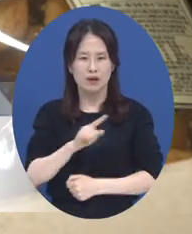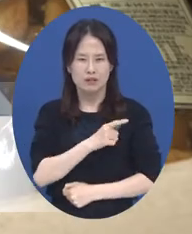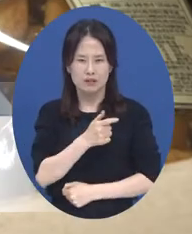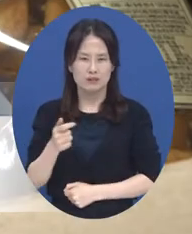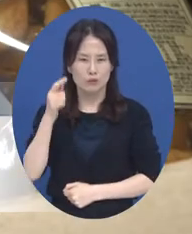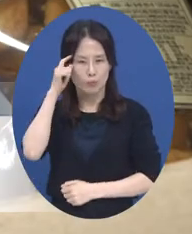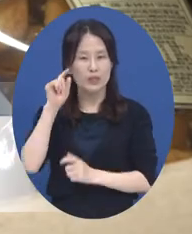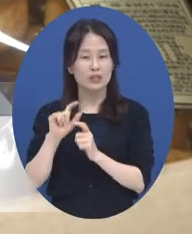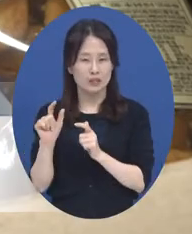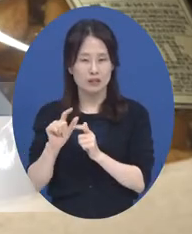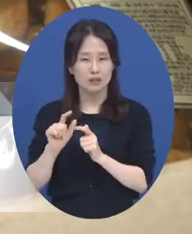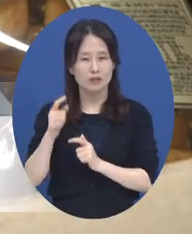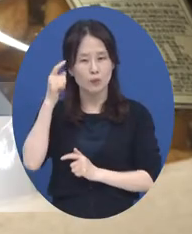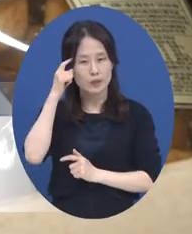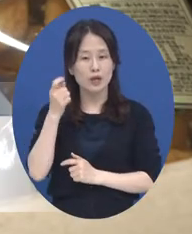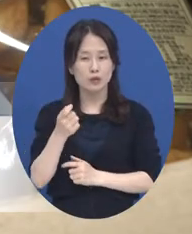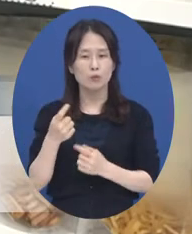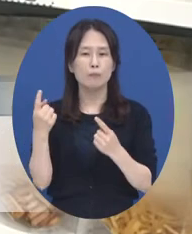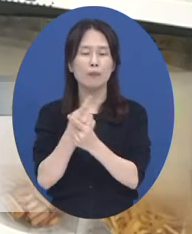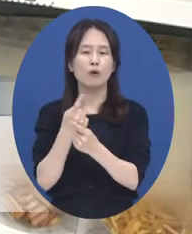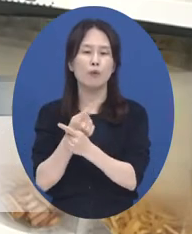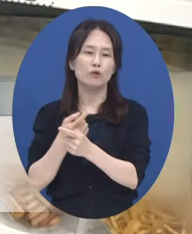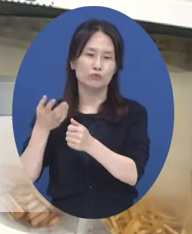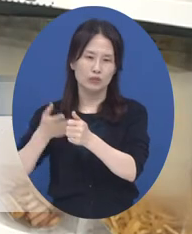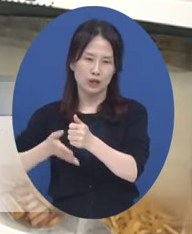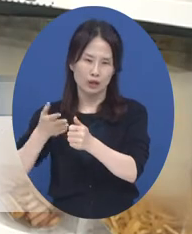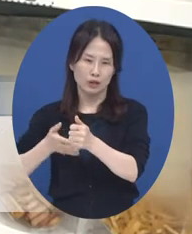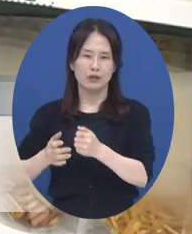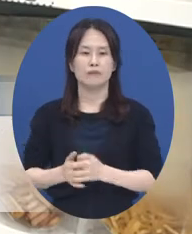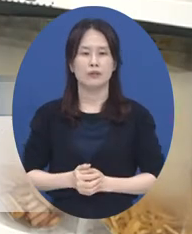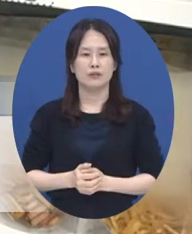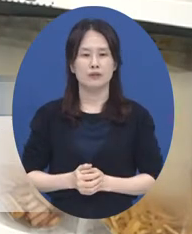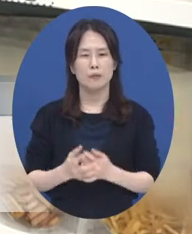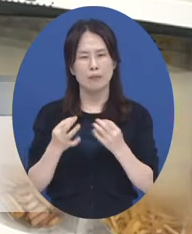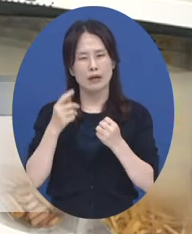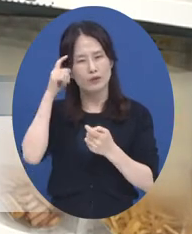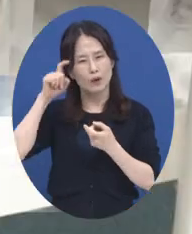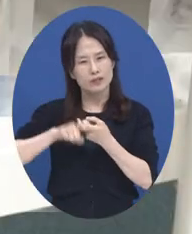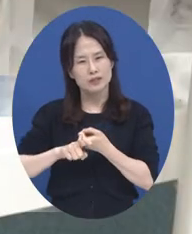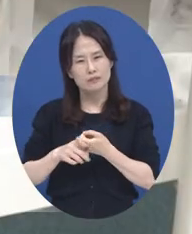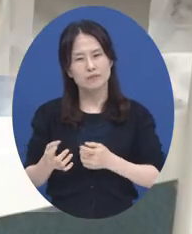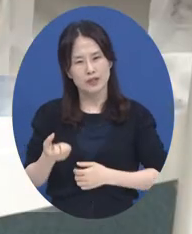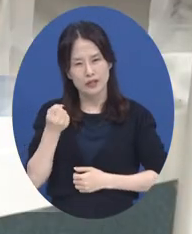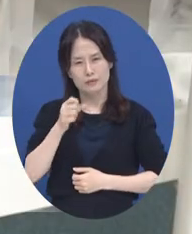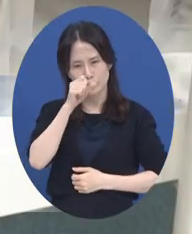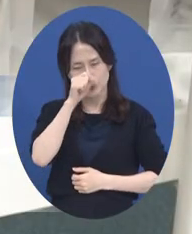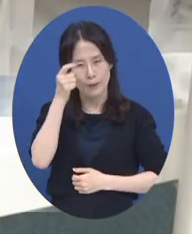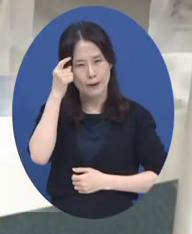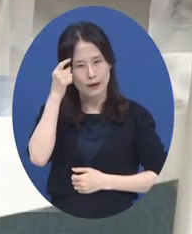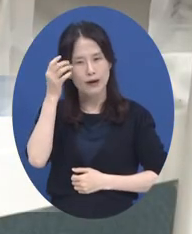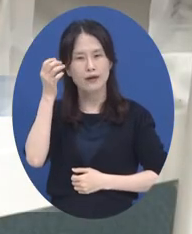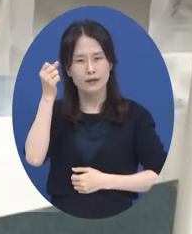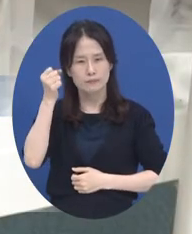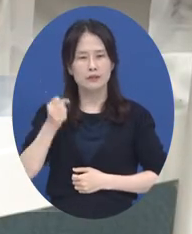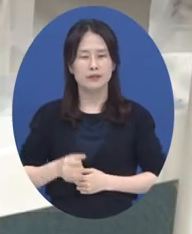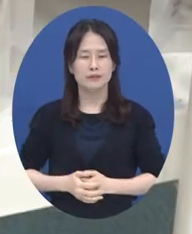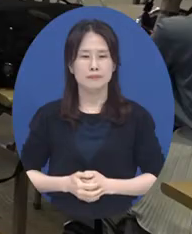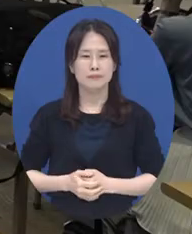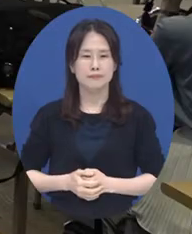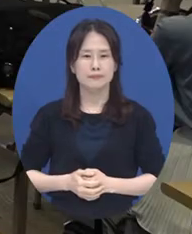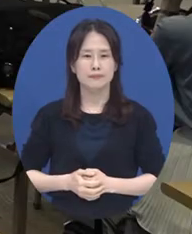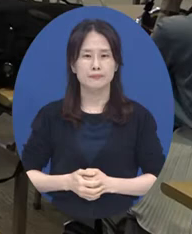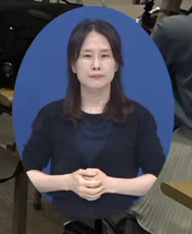큰 고민이고 인식을 좀 개선해줘서 좀 많은 관심을 가졌으면 좋겠다 하는 생각을 가지고